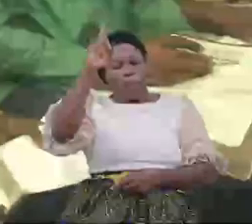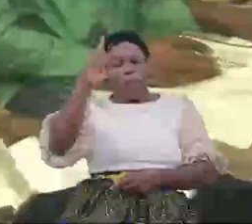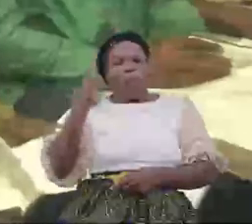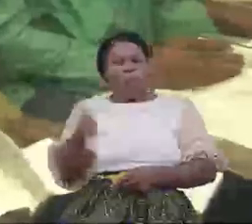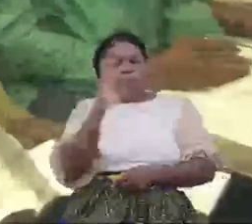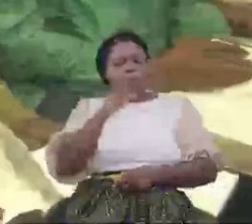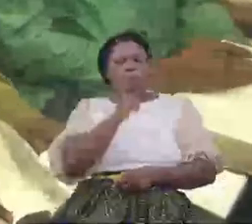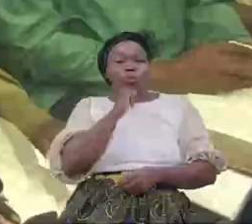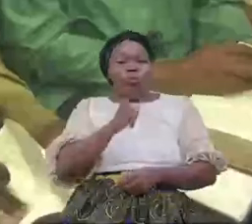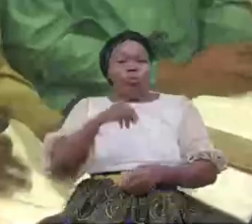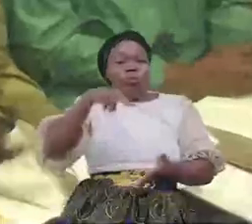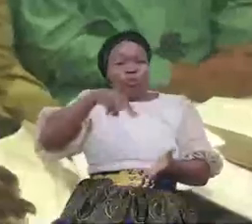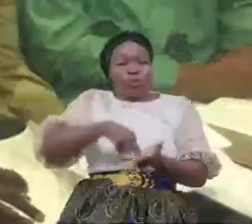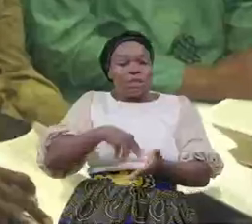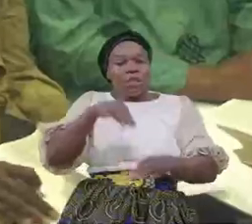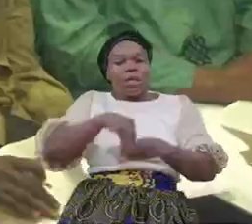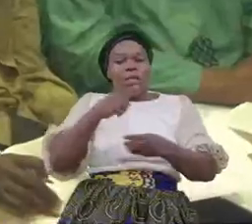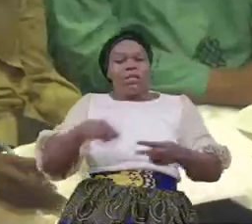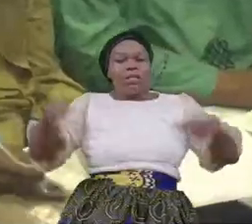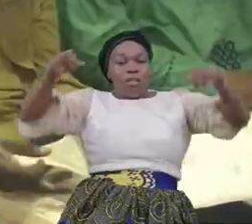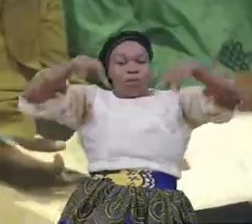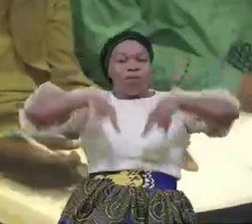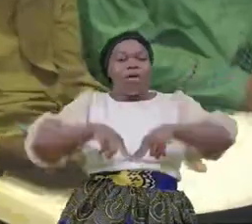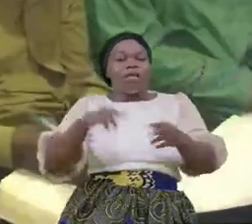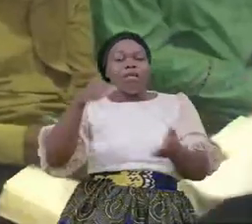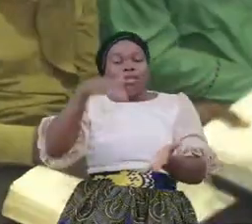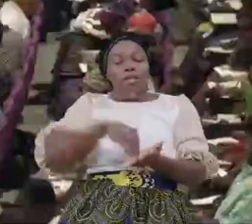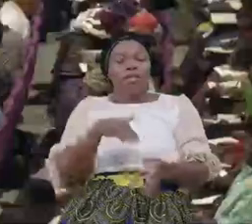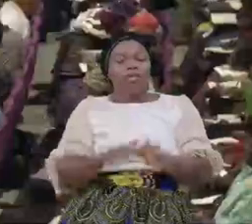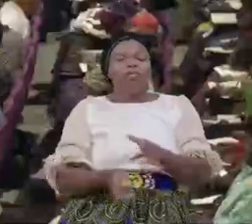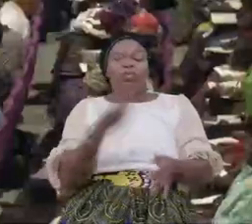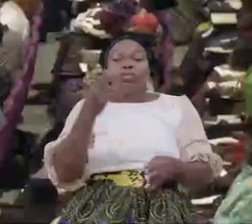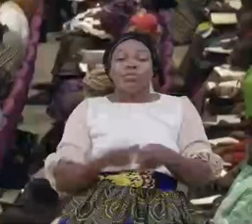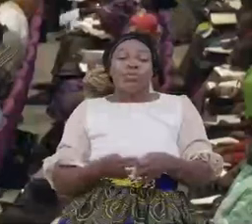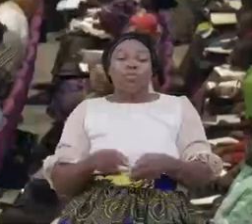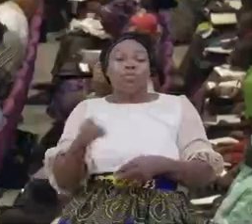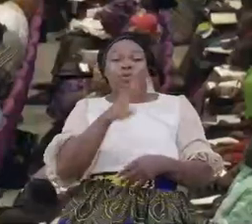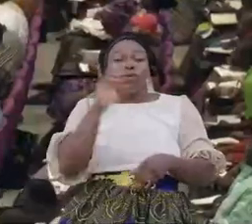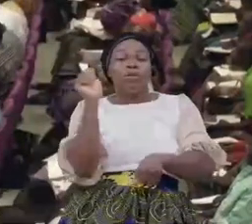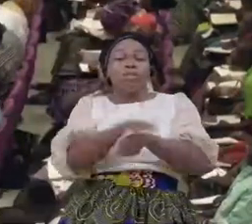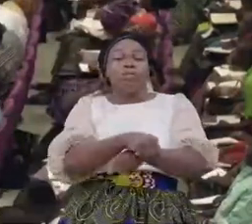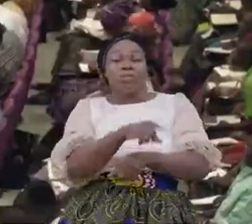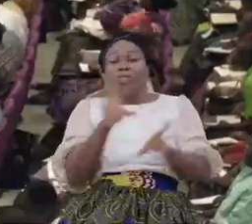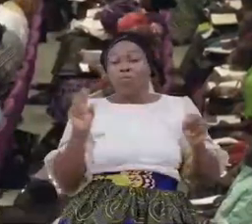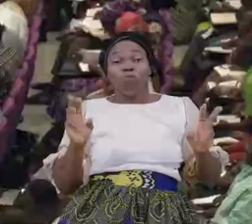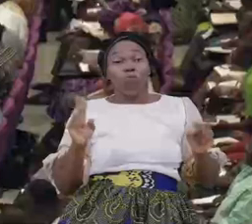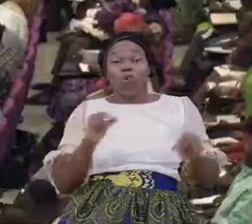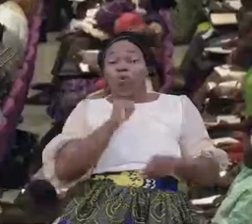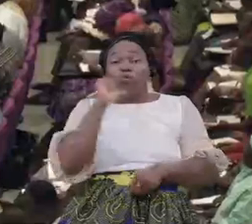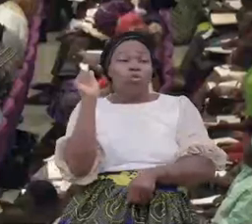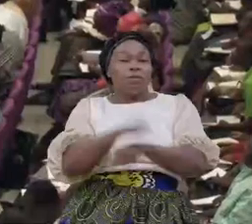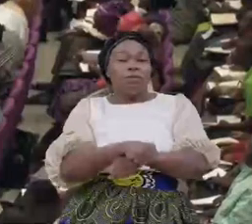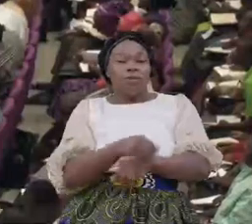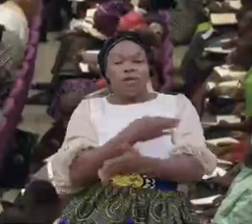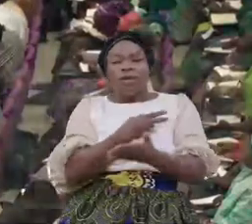Vous n'allez plus vous asseoir dans la vallée. Dans la vallée de découragement. Nous sommes vaincus. Non, vous n'êtes pas vaincus. Nous avons échoué. Non, on n'a